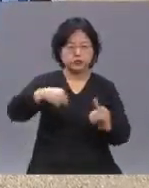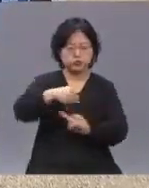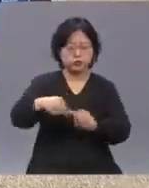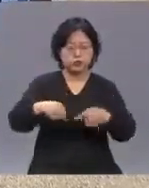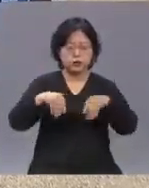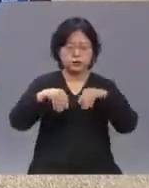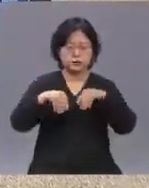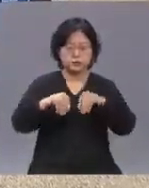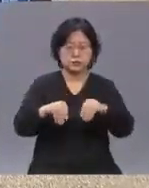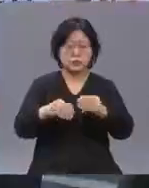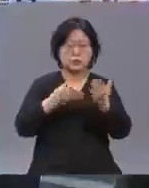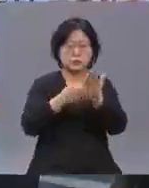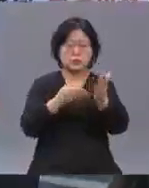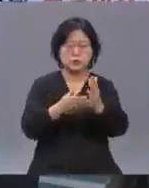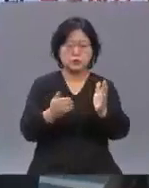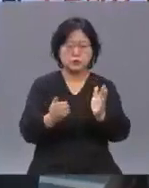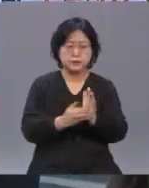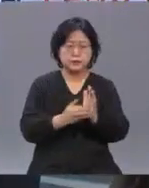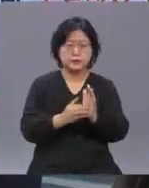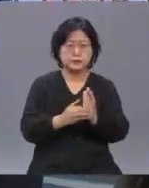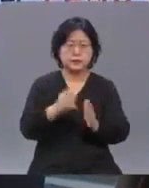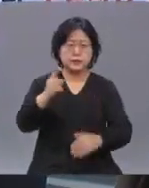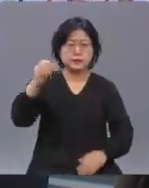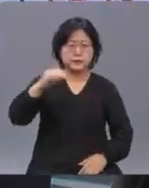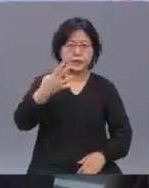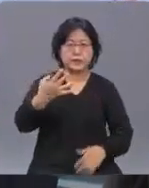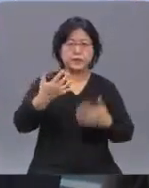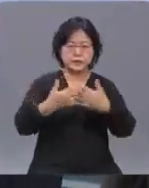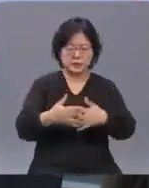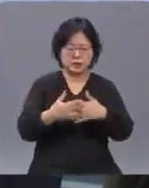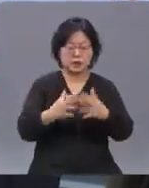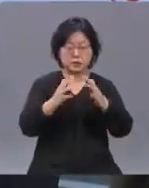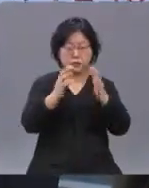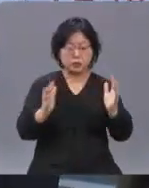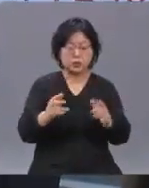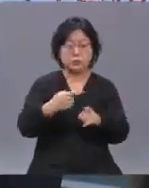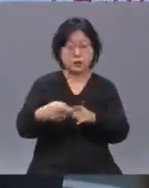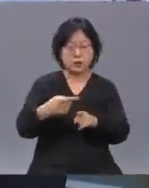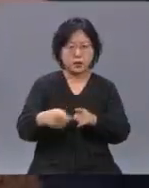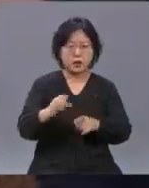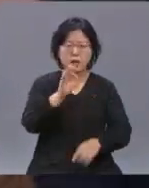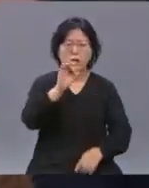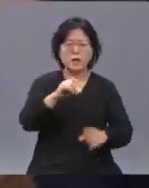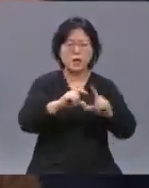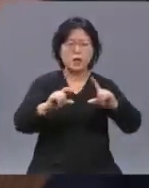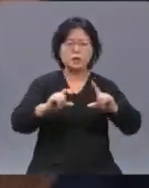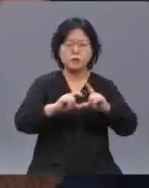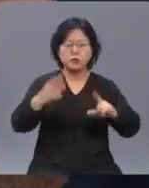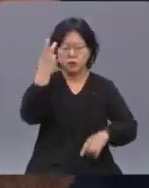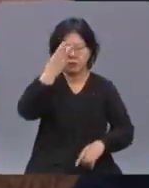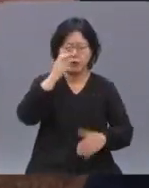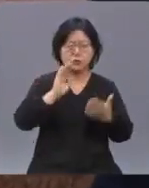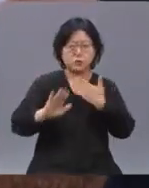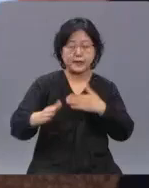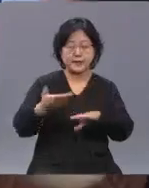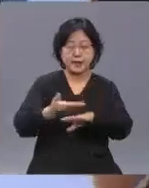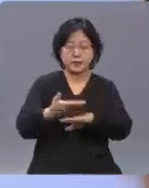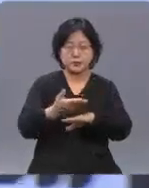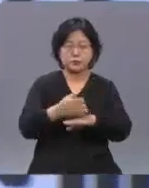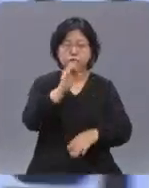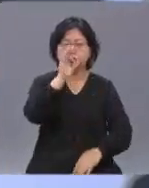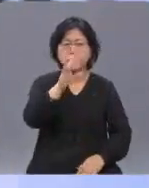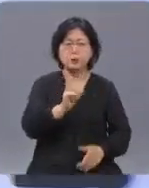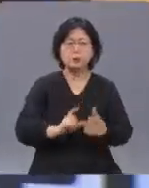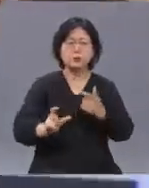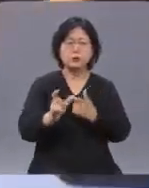절차 중단을 촉구하고 나섰습니다 한비 사옥이 구조건전성 평가 등 일부 공급만 검사한 뒤에 다른 공급도 더